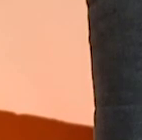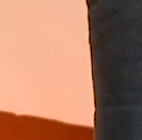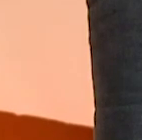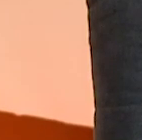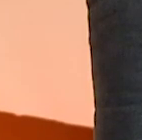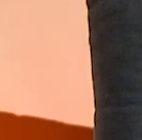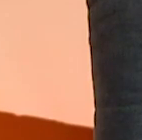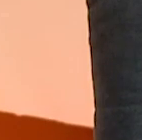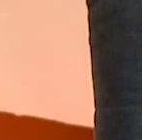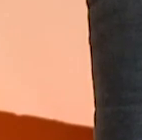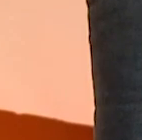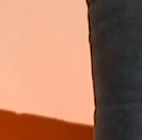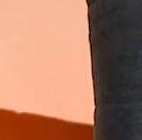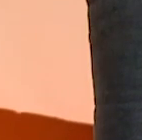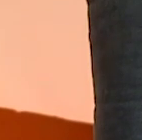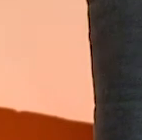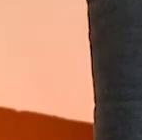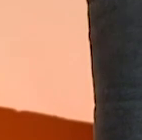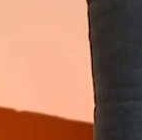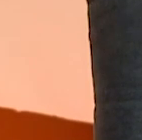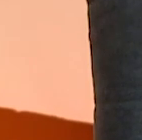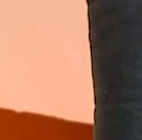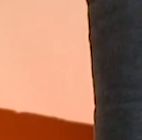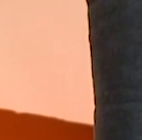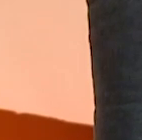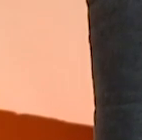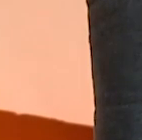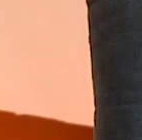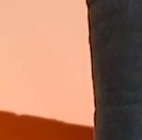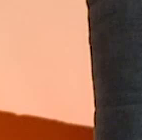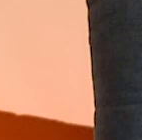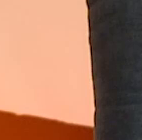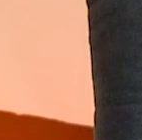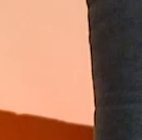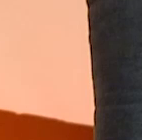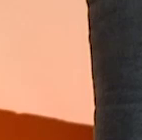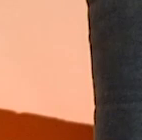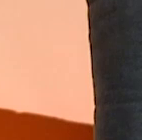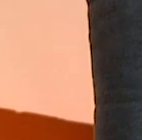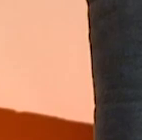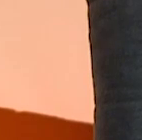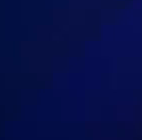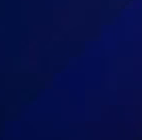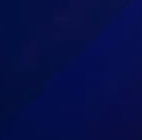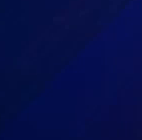maaari kami masubaybayan sa GMA Pinoy TV at www.gmanews.tv.